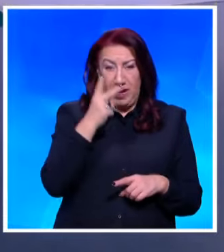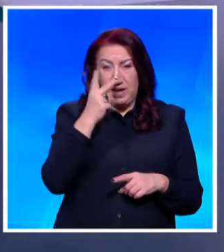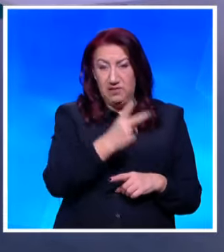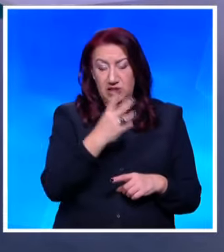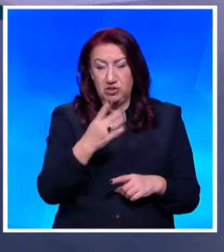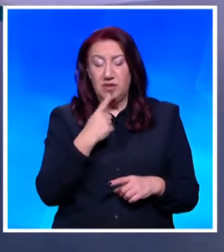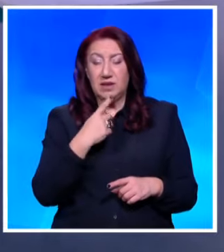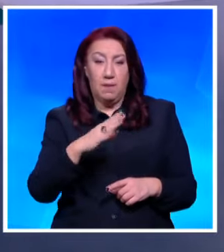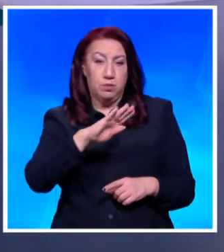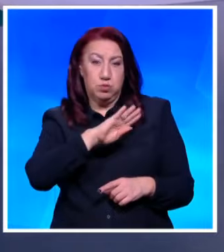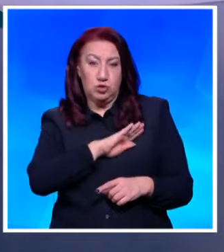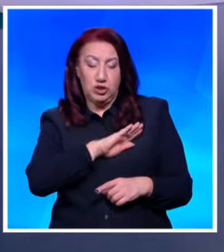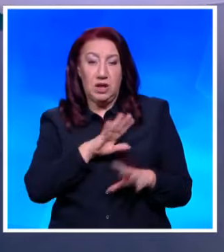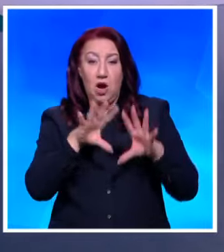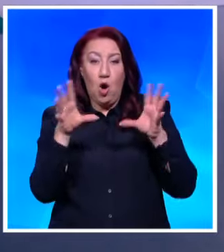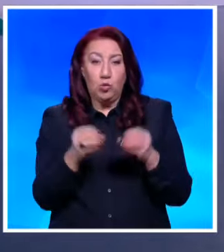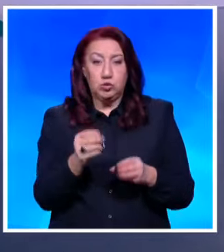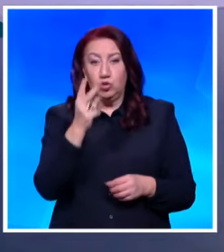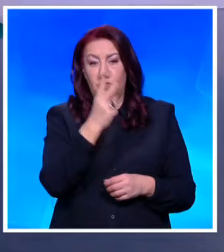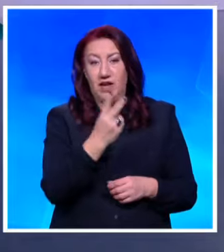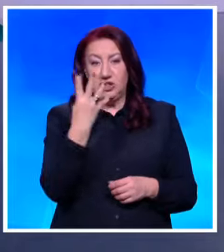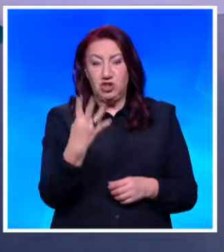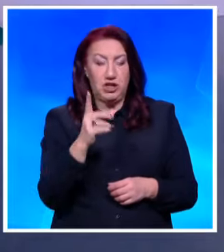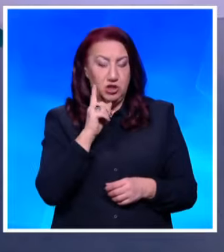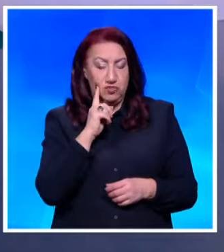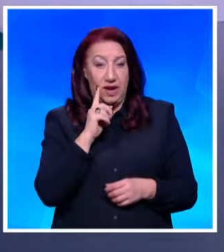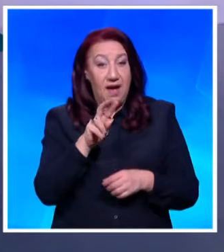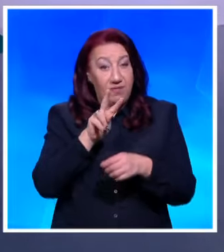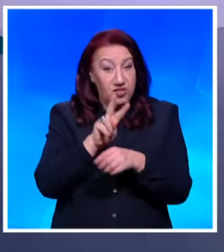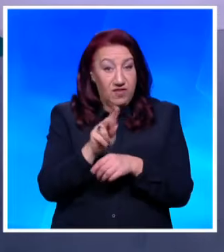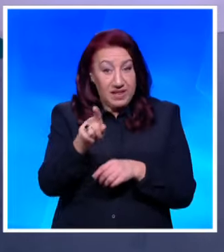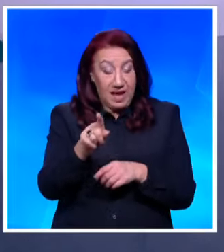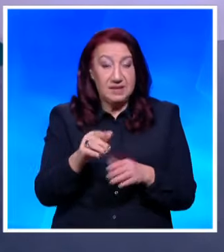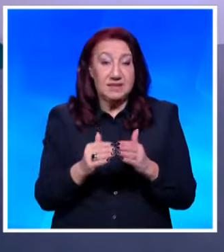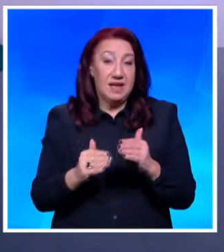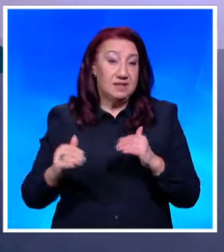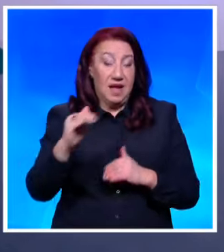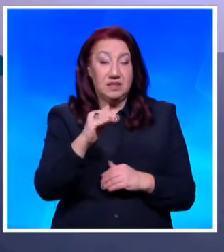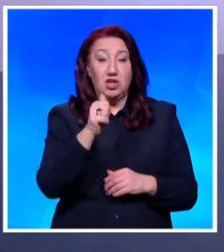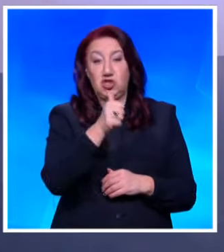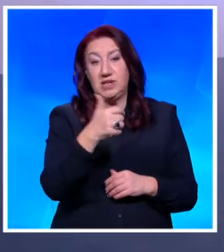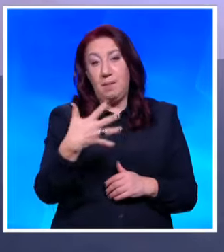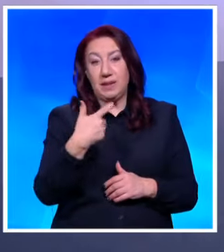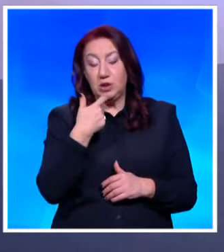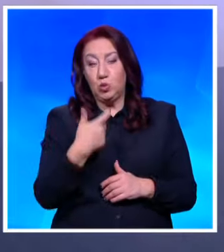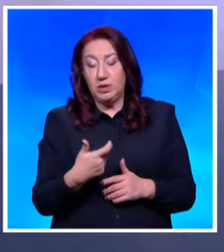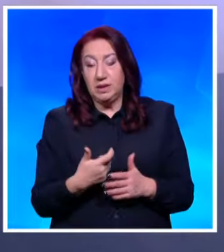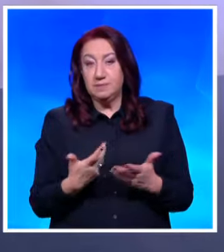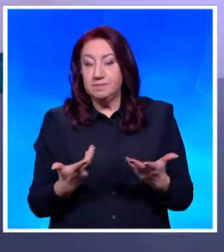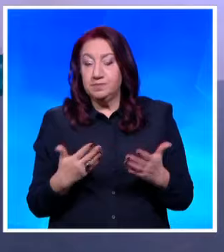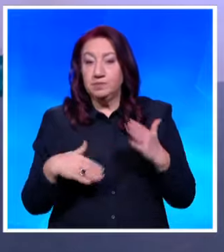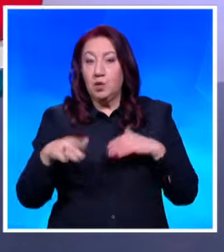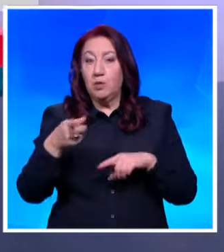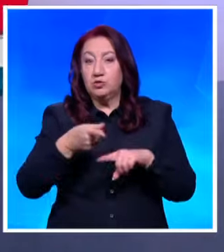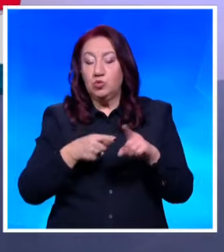загубили общо 24 души, 12 от тях са в пенсионна възраст, над 65 години. Малко повече от половината са